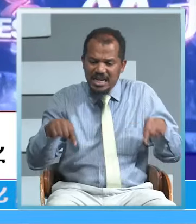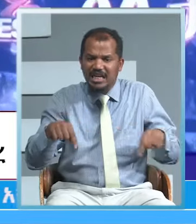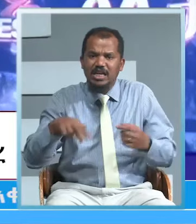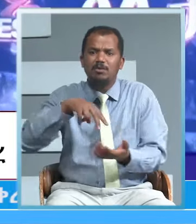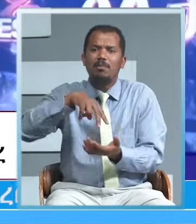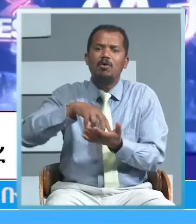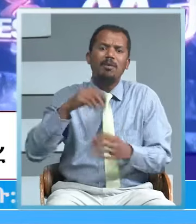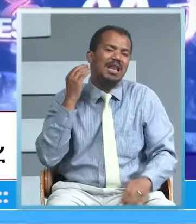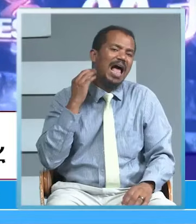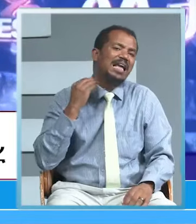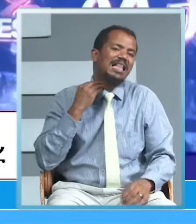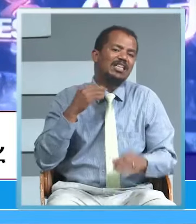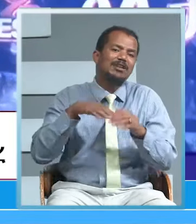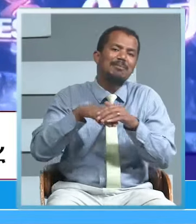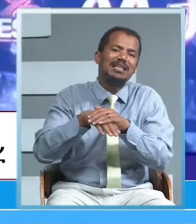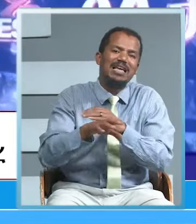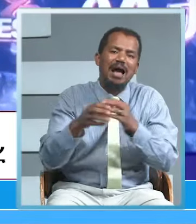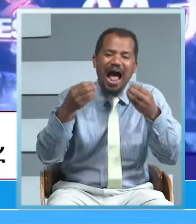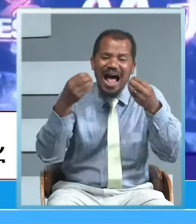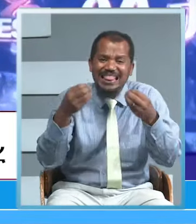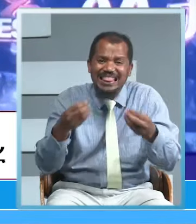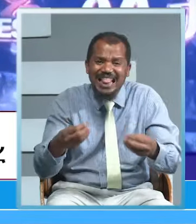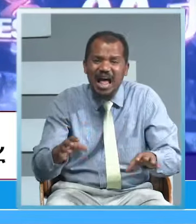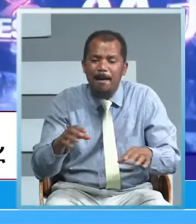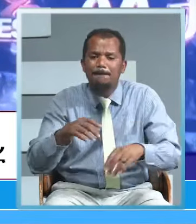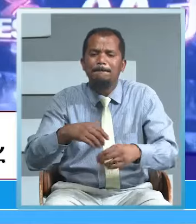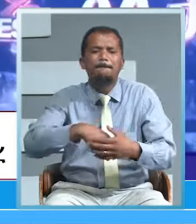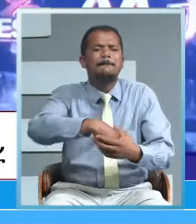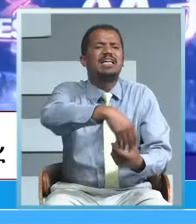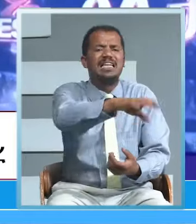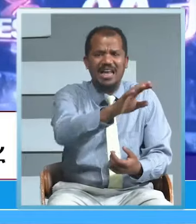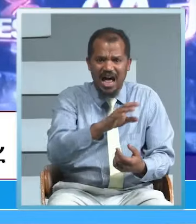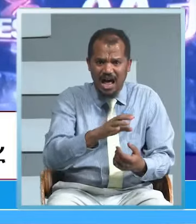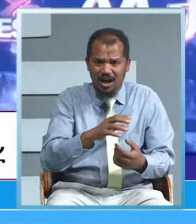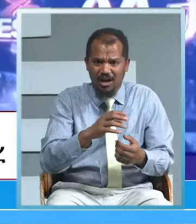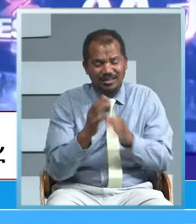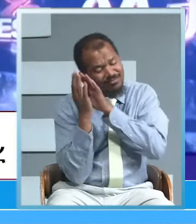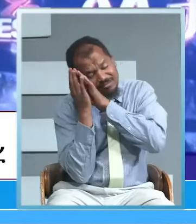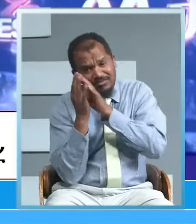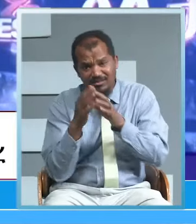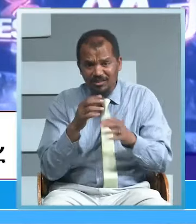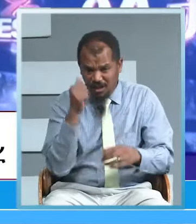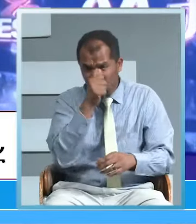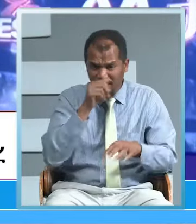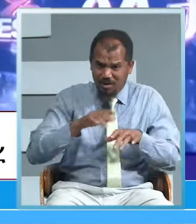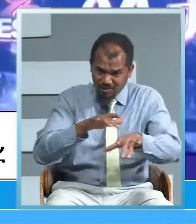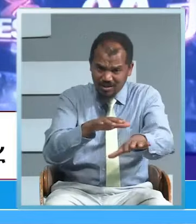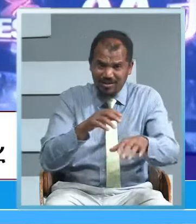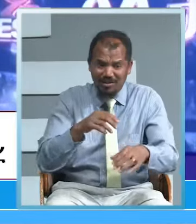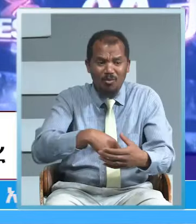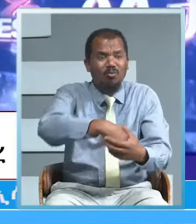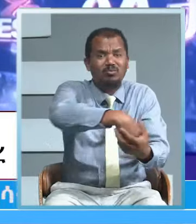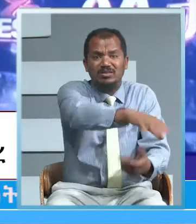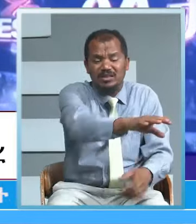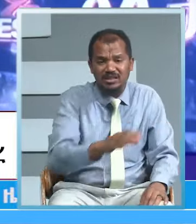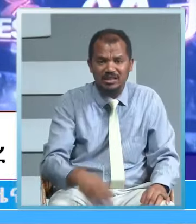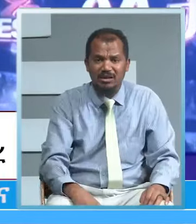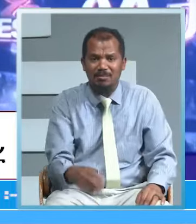ለእግራችን መቆም አላንገታችን ማስገባ አተው። በበረንዳ ላይ ደግ የኢትዮጵያ ሰራዊት በረንዳ ላይ እኮ ነው